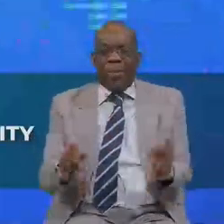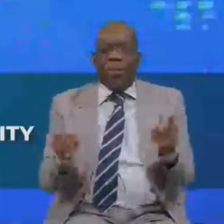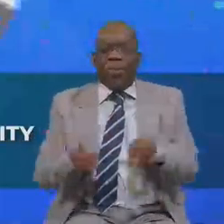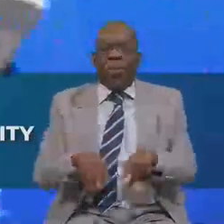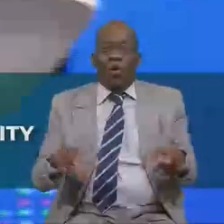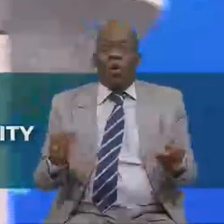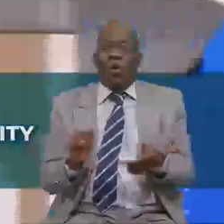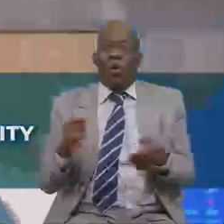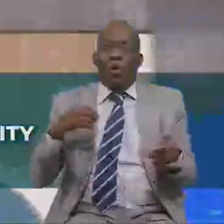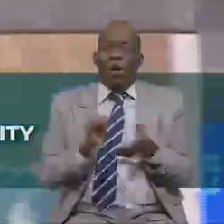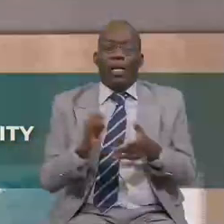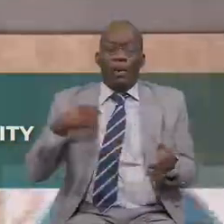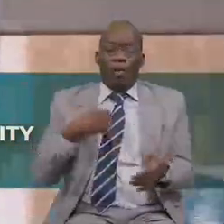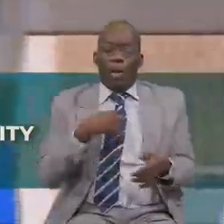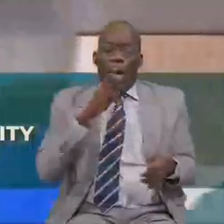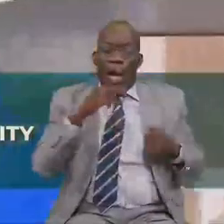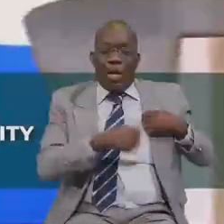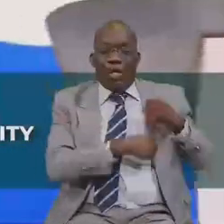soyons soldats de Christ.